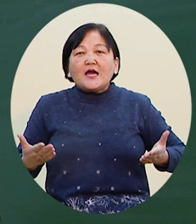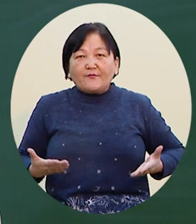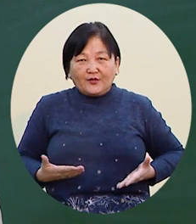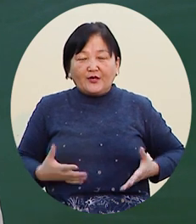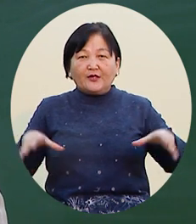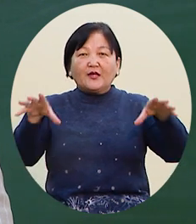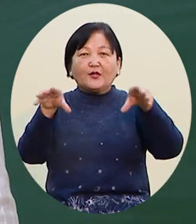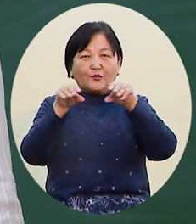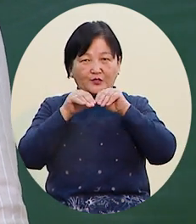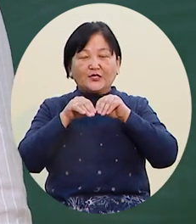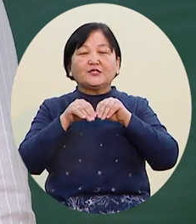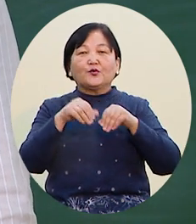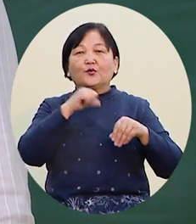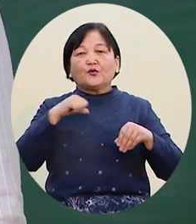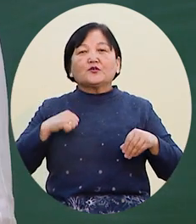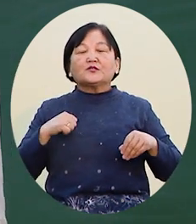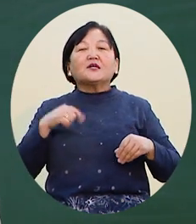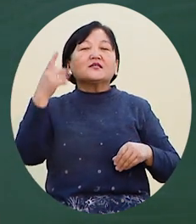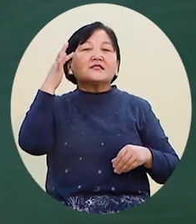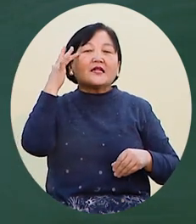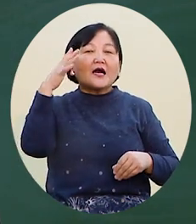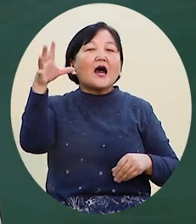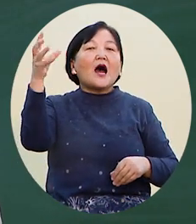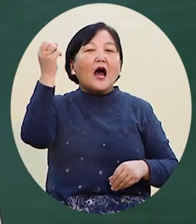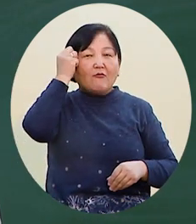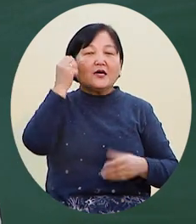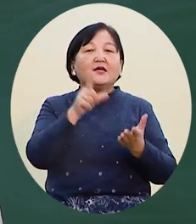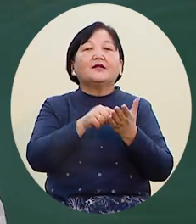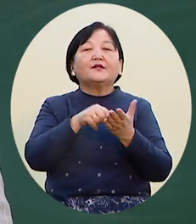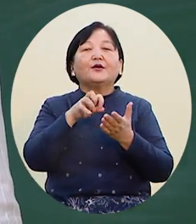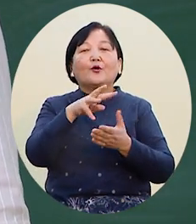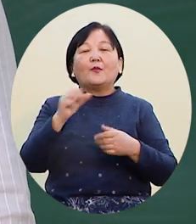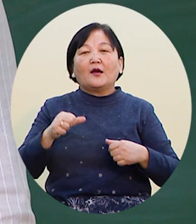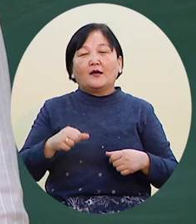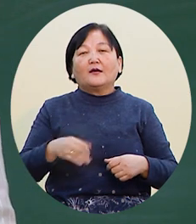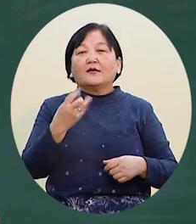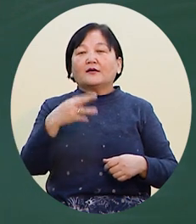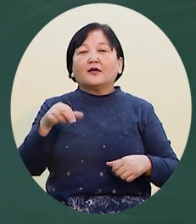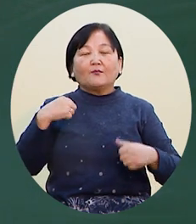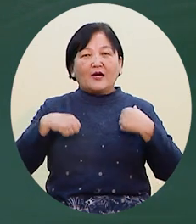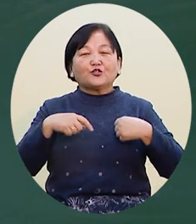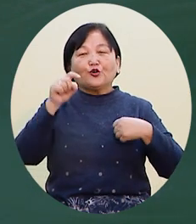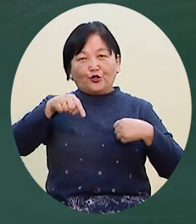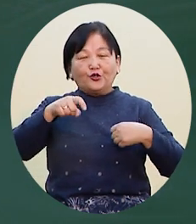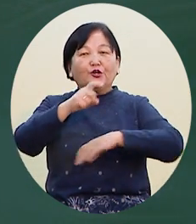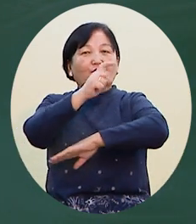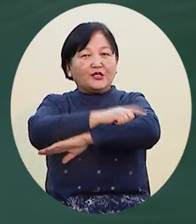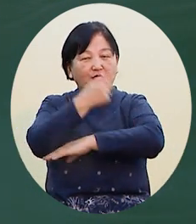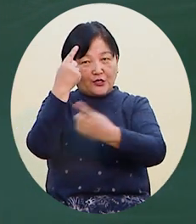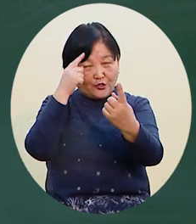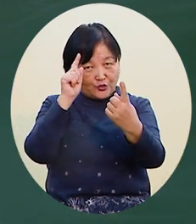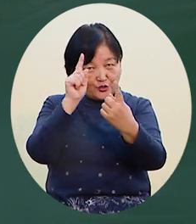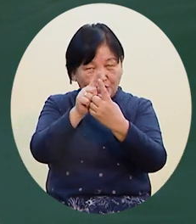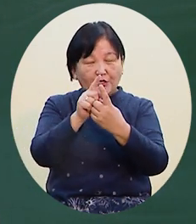багш нь одоо өнөөдрийн хичээлийнхаа зорилгыг гүйцээсэн гэж үзээд та бүхэн бас зохиолоо уншаад цаашаа дараагийн